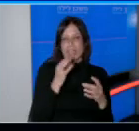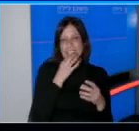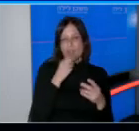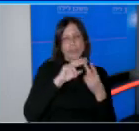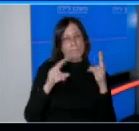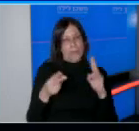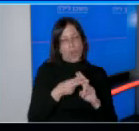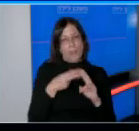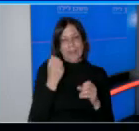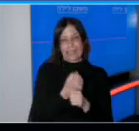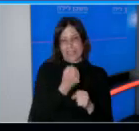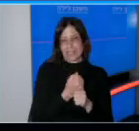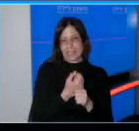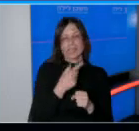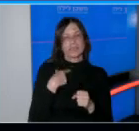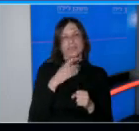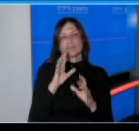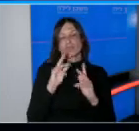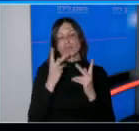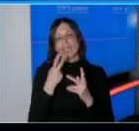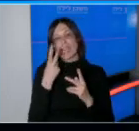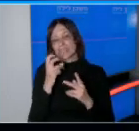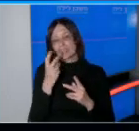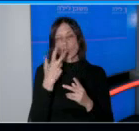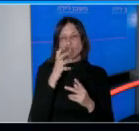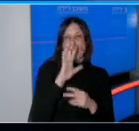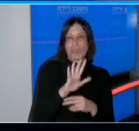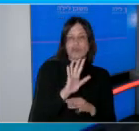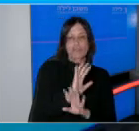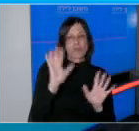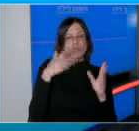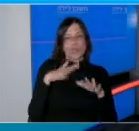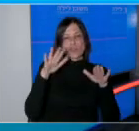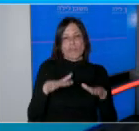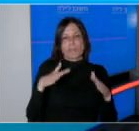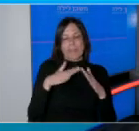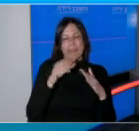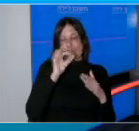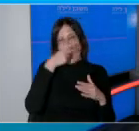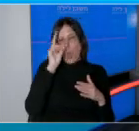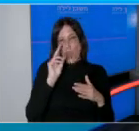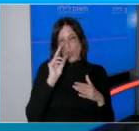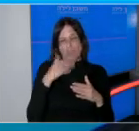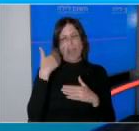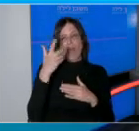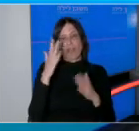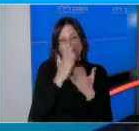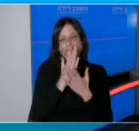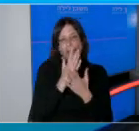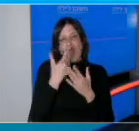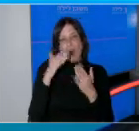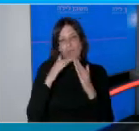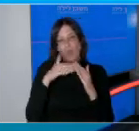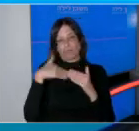בעולם המתועס, אז הקבוצה שבין 20-35, שפתאום יושבים בבית של ההורים אחרי שהם גרו כמה שנים מחוץ לבית ולא